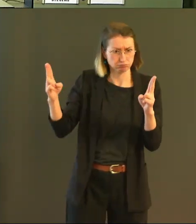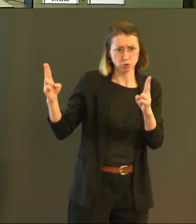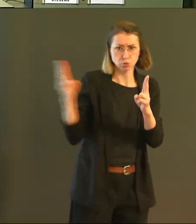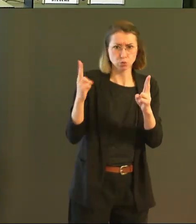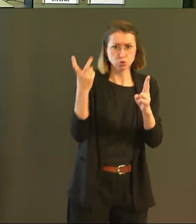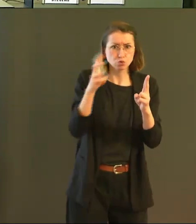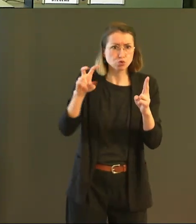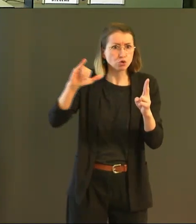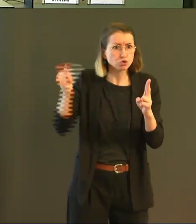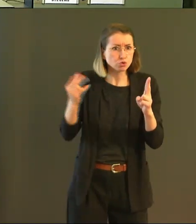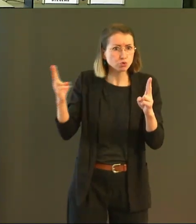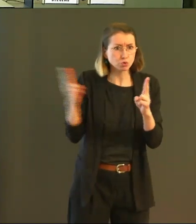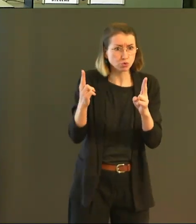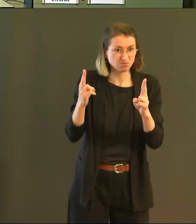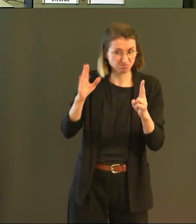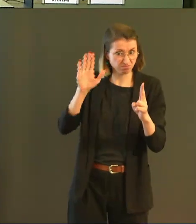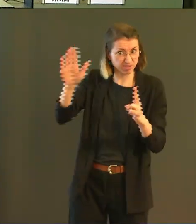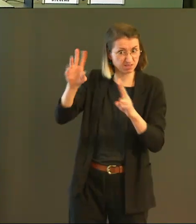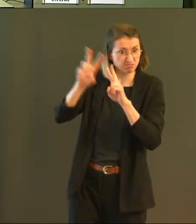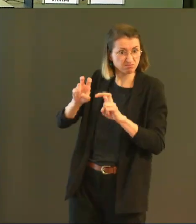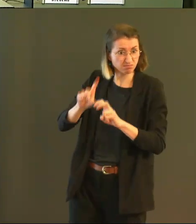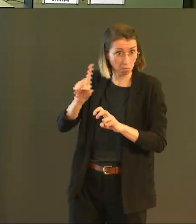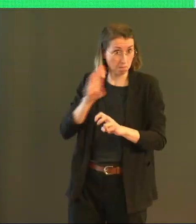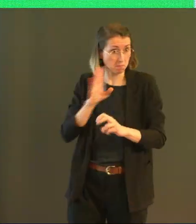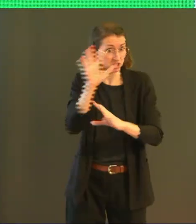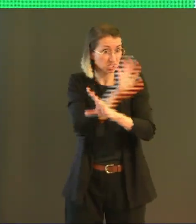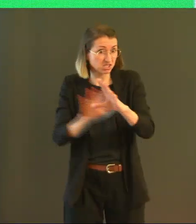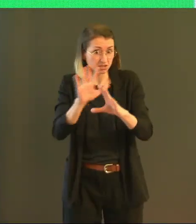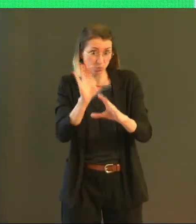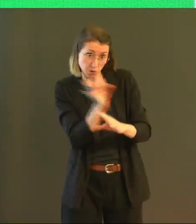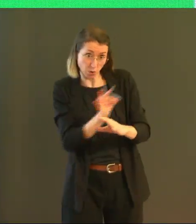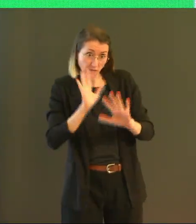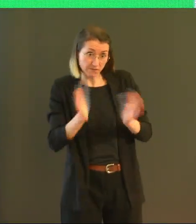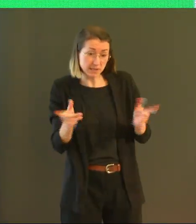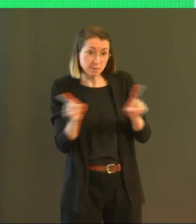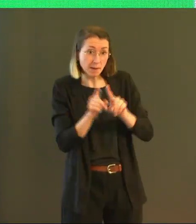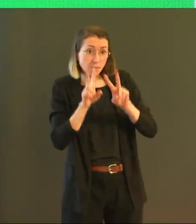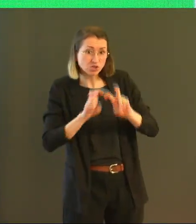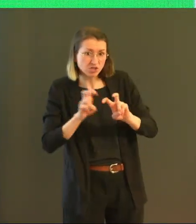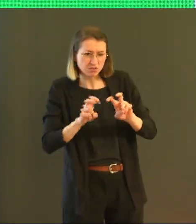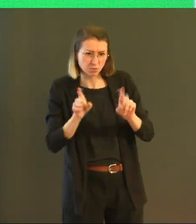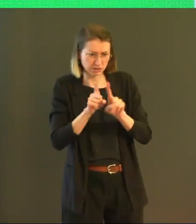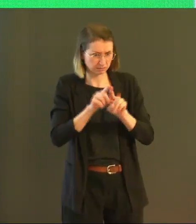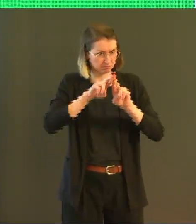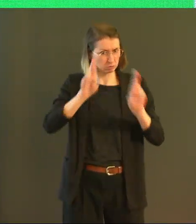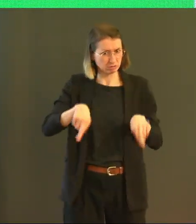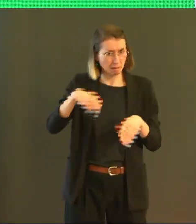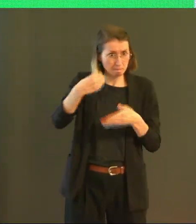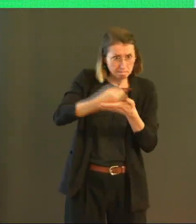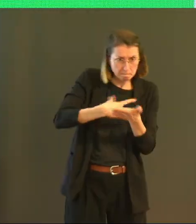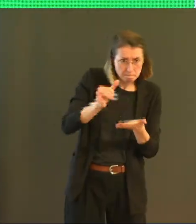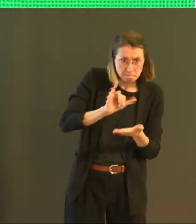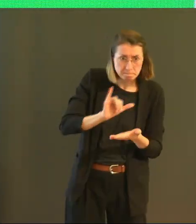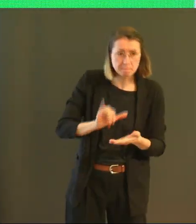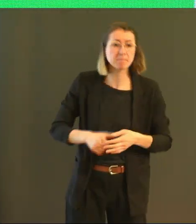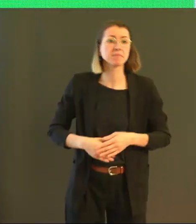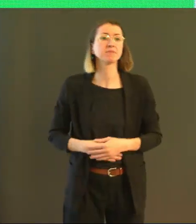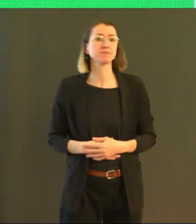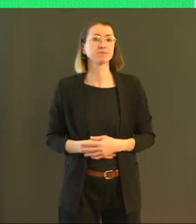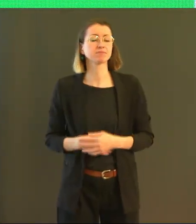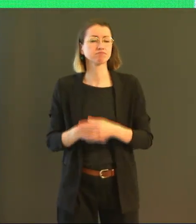que pouvez vous en dire pour éclairer un peu le sens de cette question il s'agit donc ici du